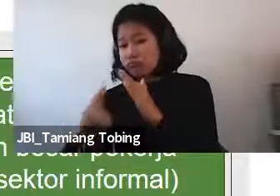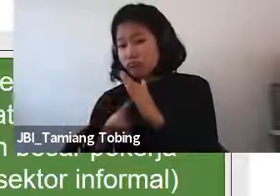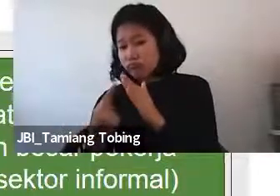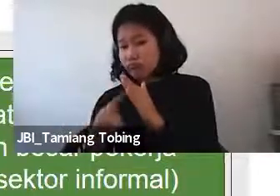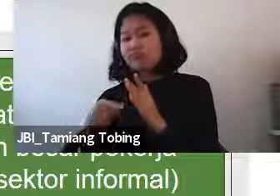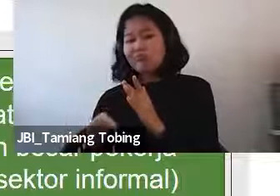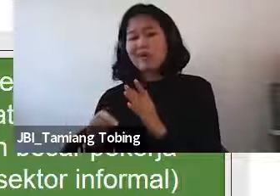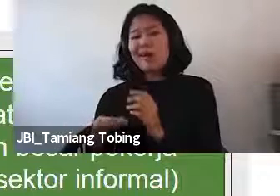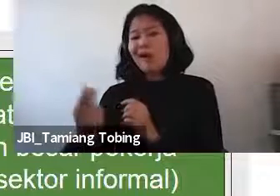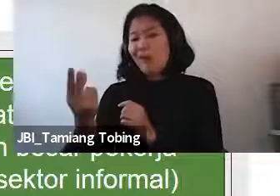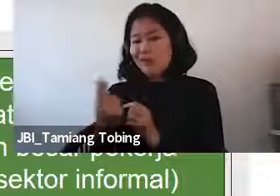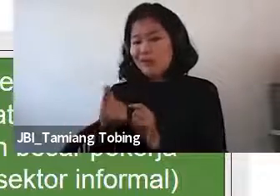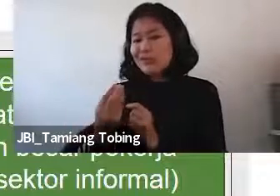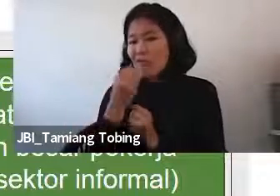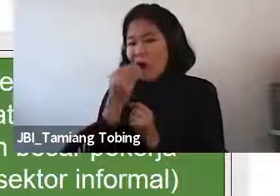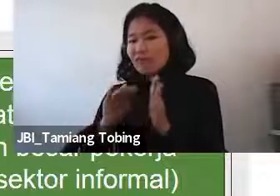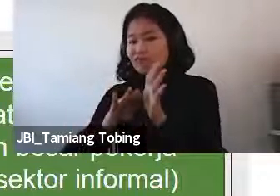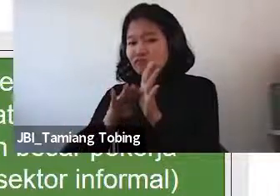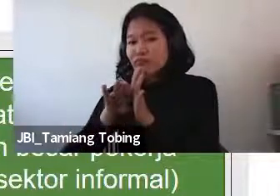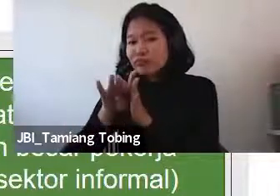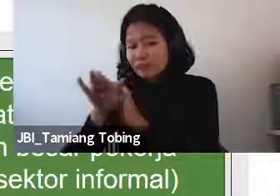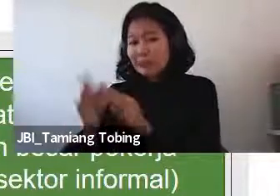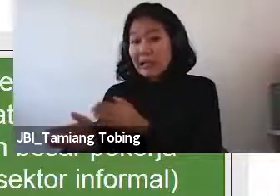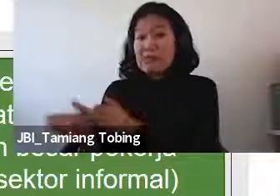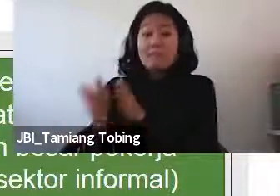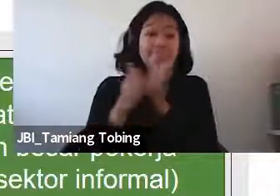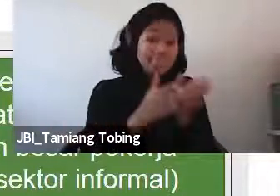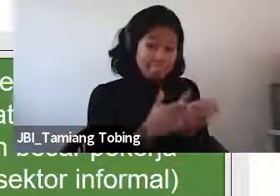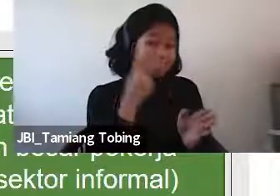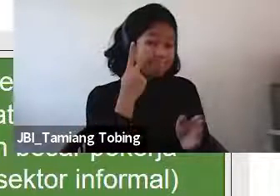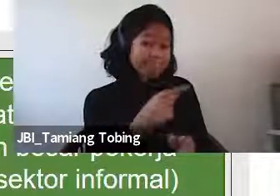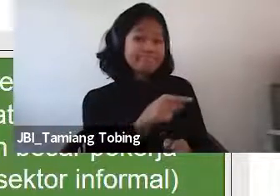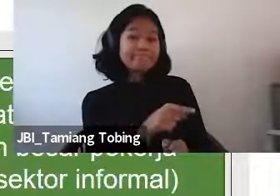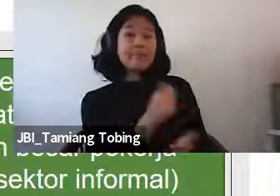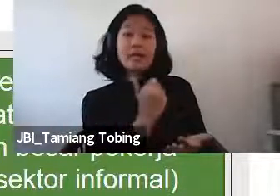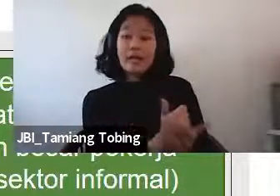naiknya konsumsi pangan. Di sisi yang lain, ternyata